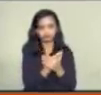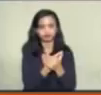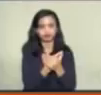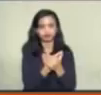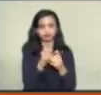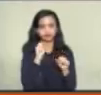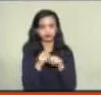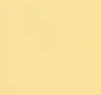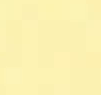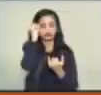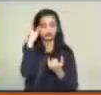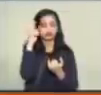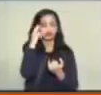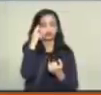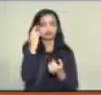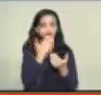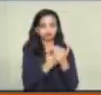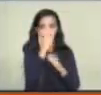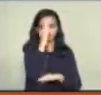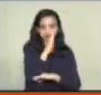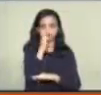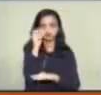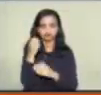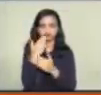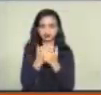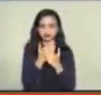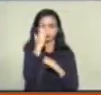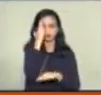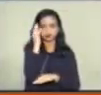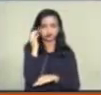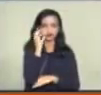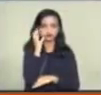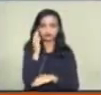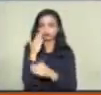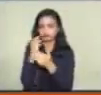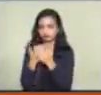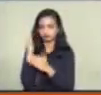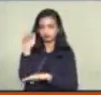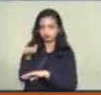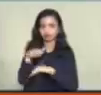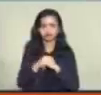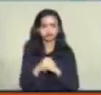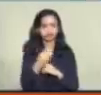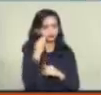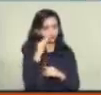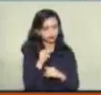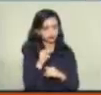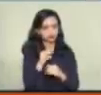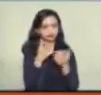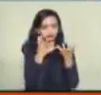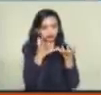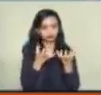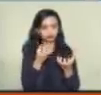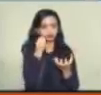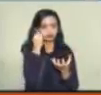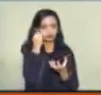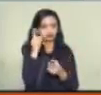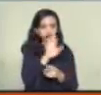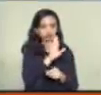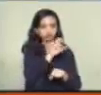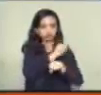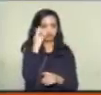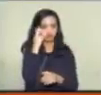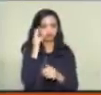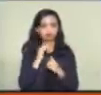para mapauwi po kayo. Magandang tanghali po, Miss Christy May. Yes po sir, good afternoon po. Ma'am, gusto na pong umuwi nitong worker nyo si